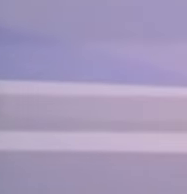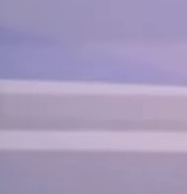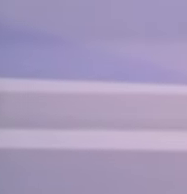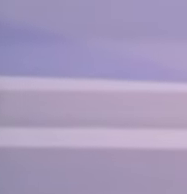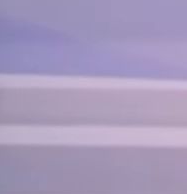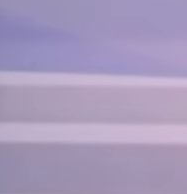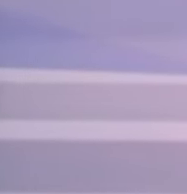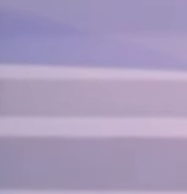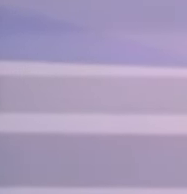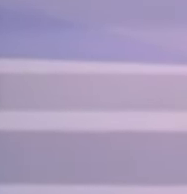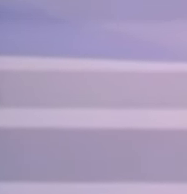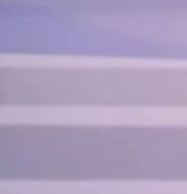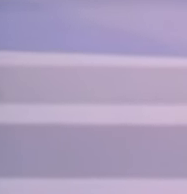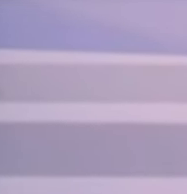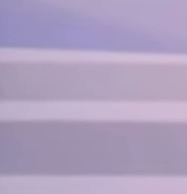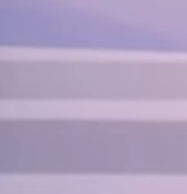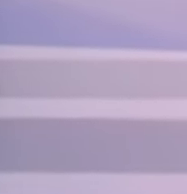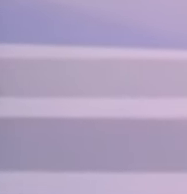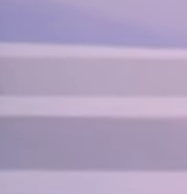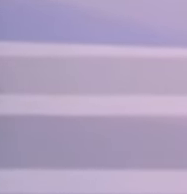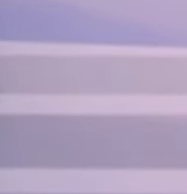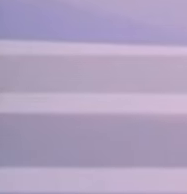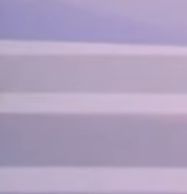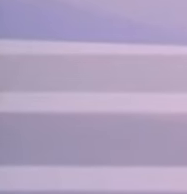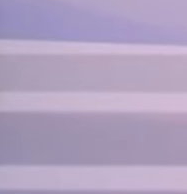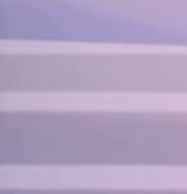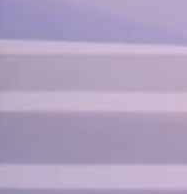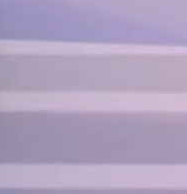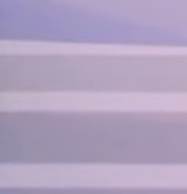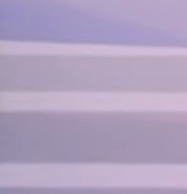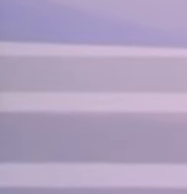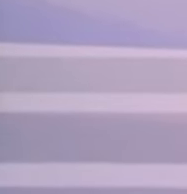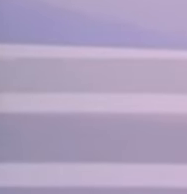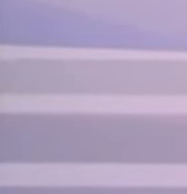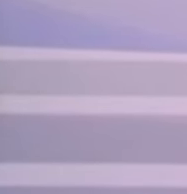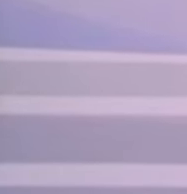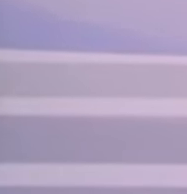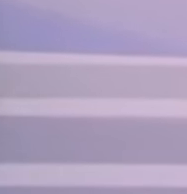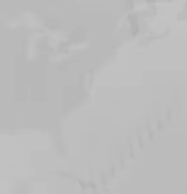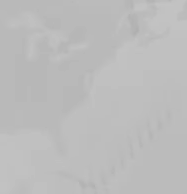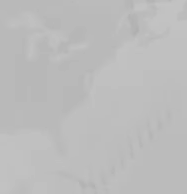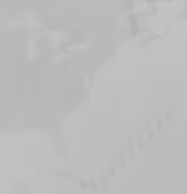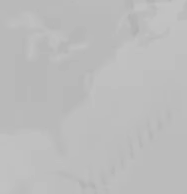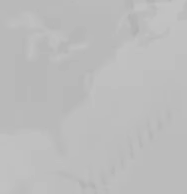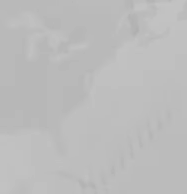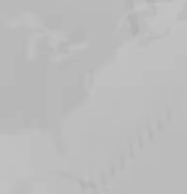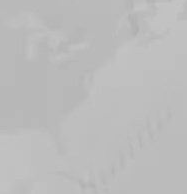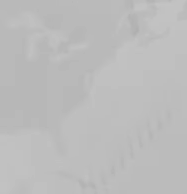abroad, samahan nyo kami sa GMA Pinoy TV at www.gmanews.tv.